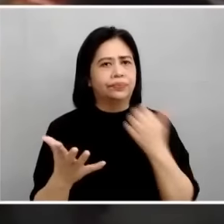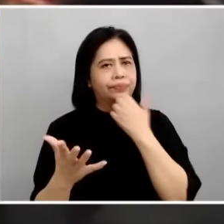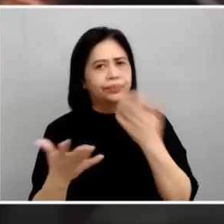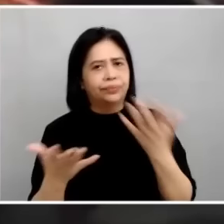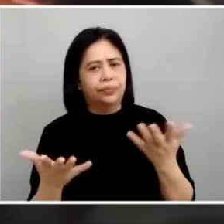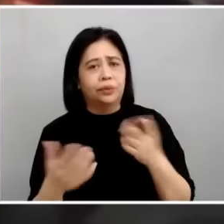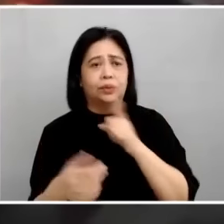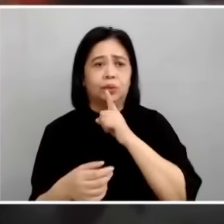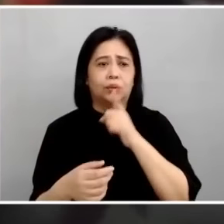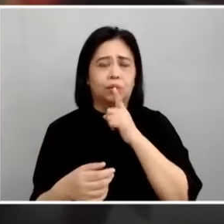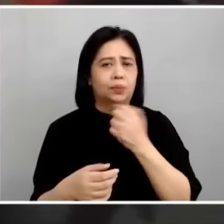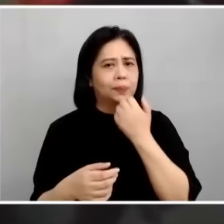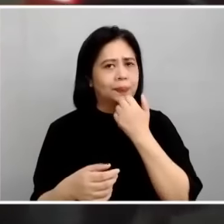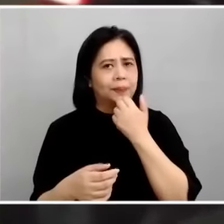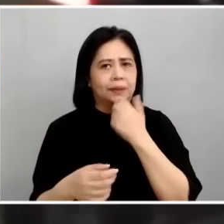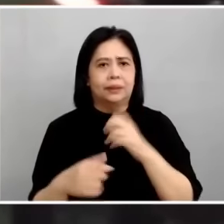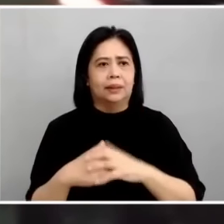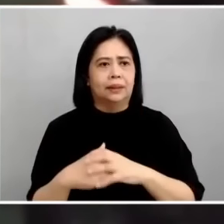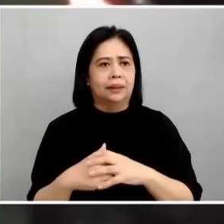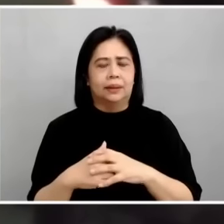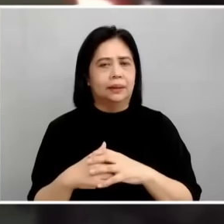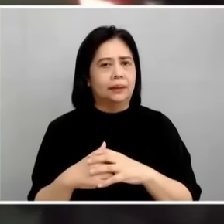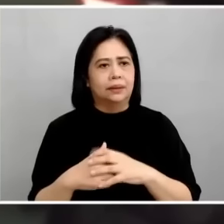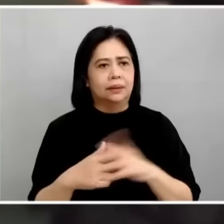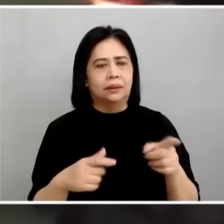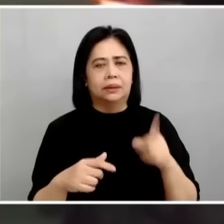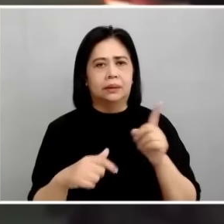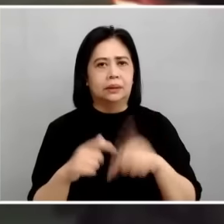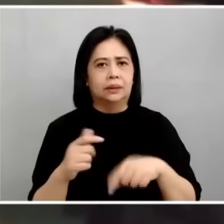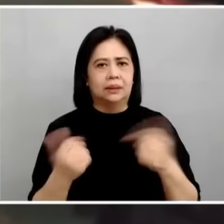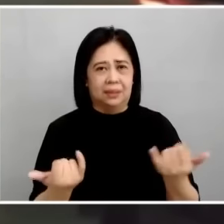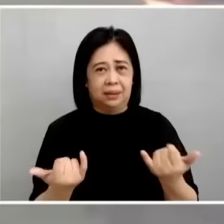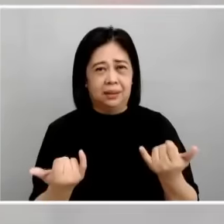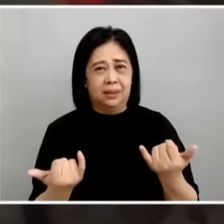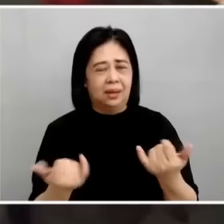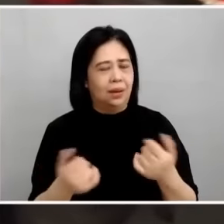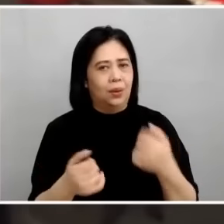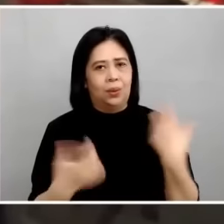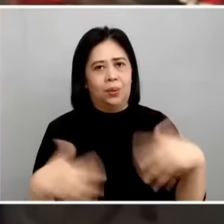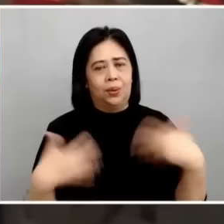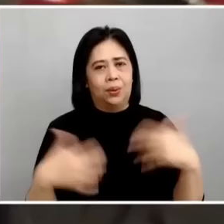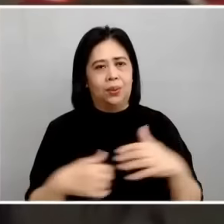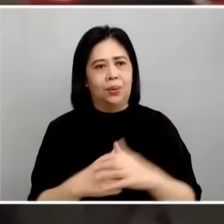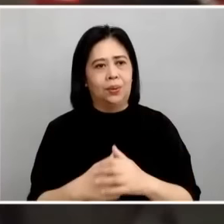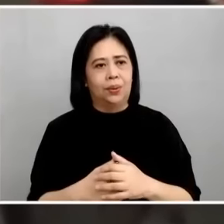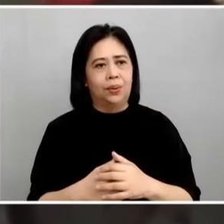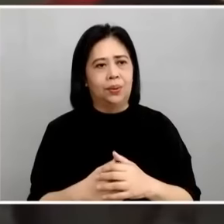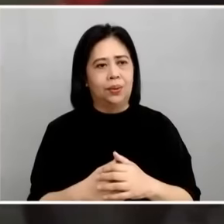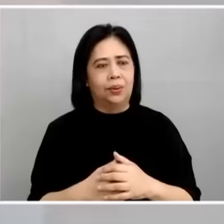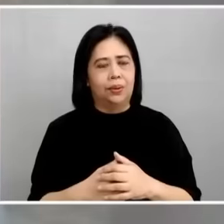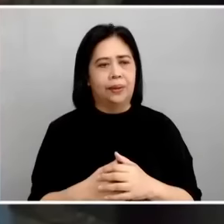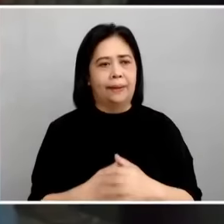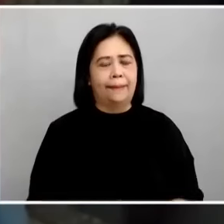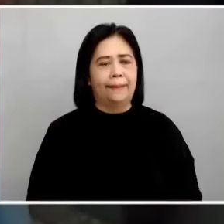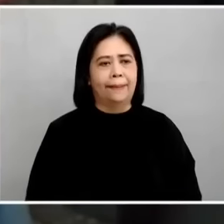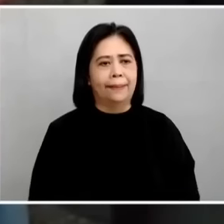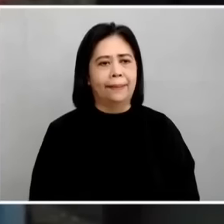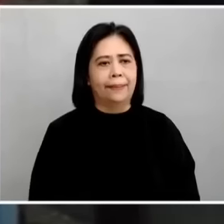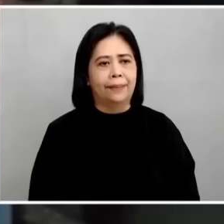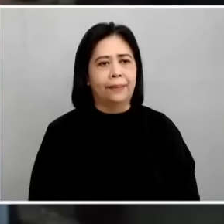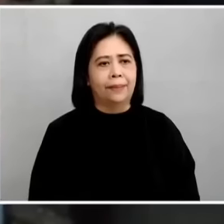Sa totoo lang, hindi ko kaya ng ganitong araw. Ito pa naman ang pinakamataas. Sana